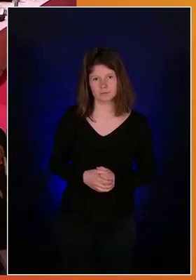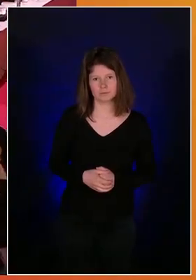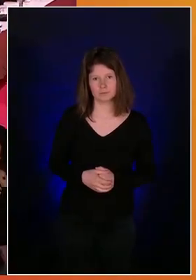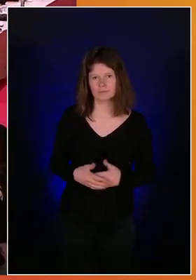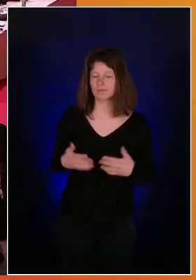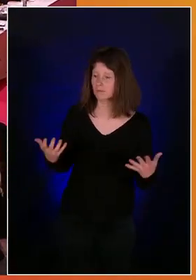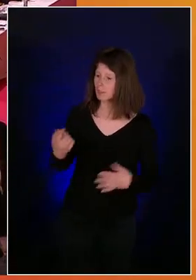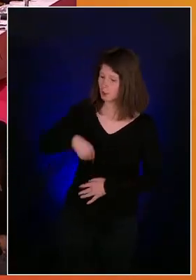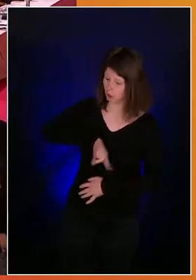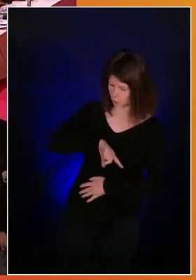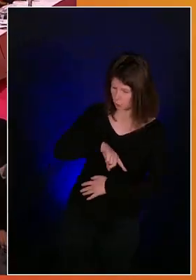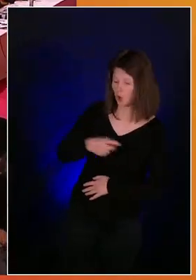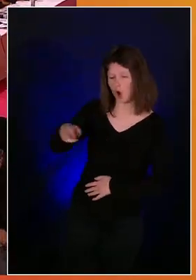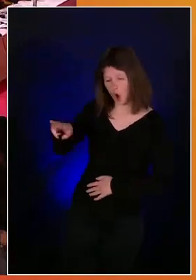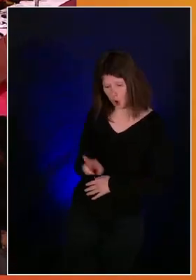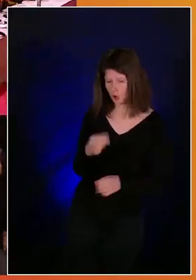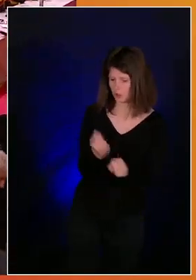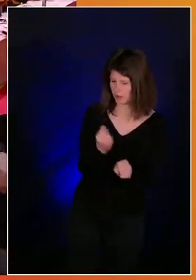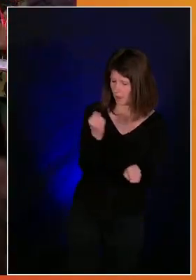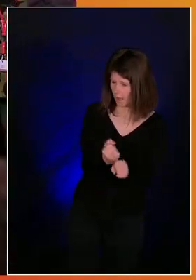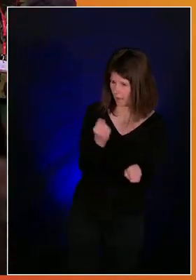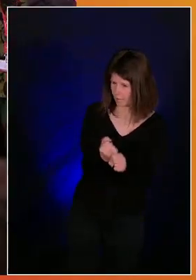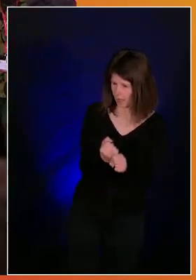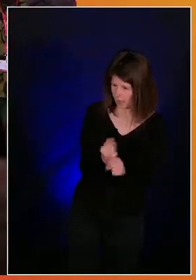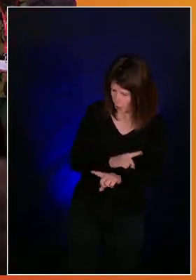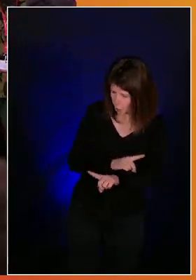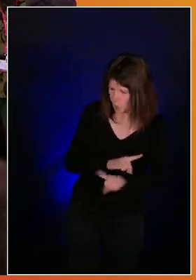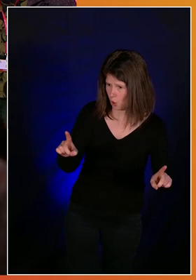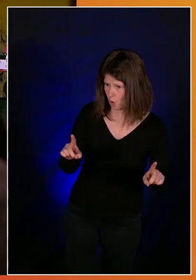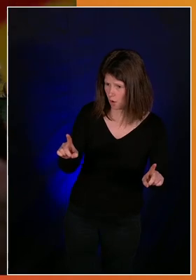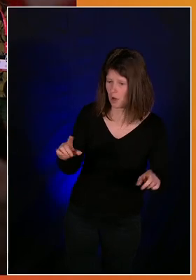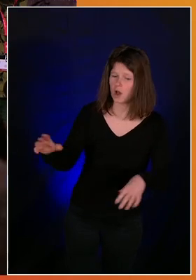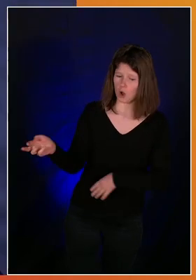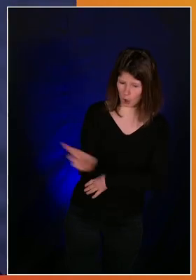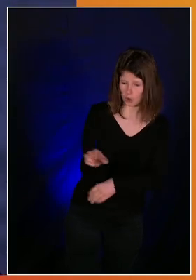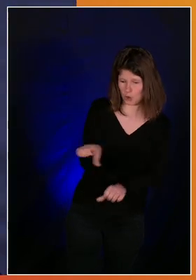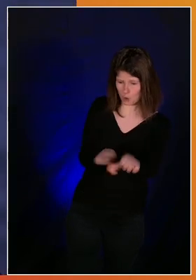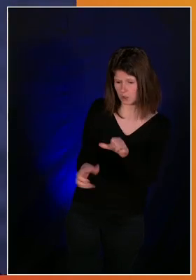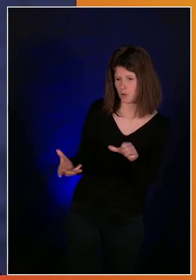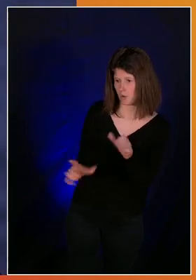On ne reprendra pas le travail tant que cette réforme ne sera pas retirée.